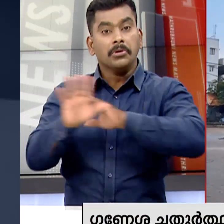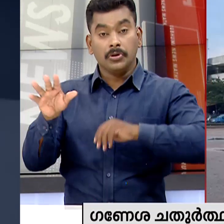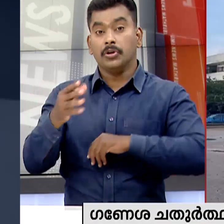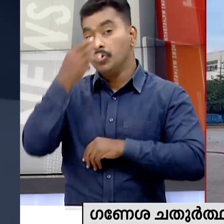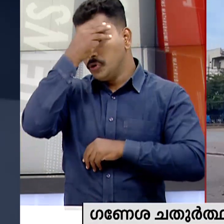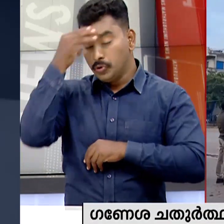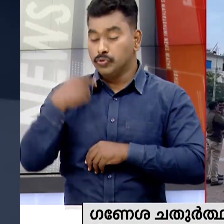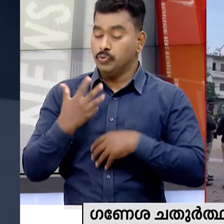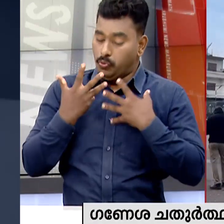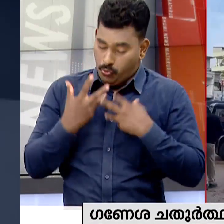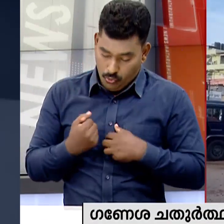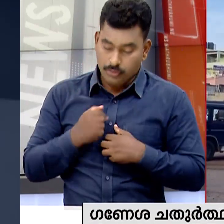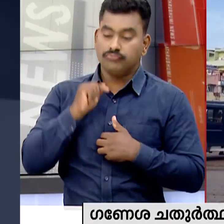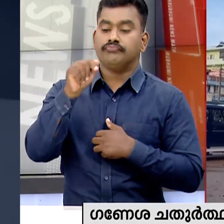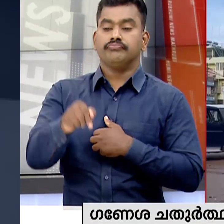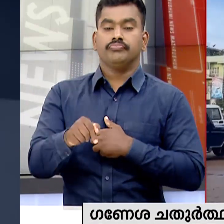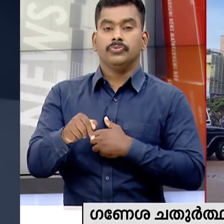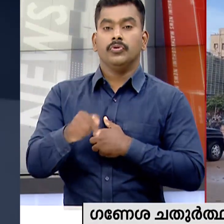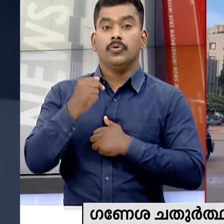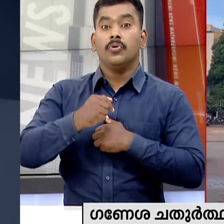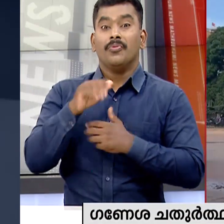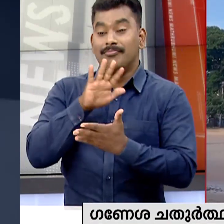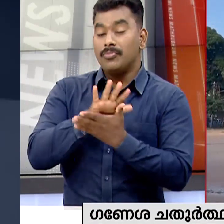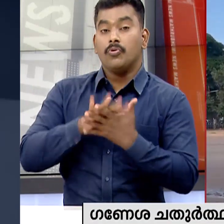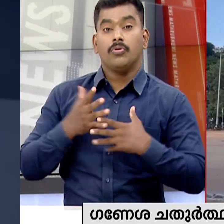അതിനിടെ തർക്കം നിലനിൽക്കുന്ന ഹുബ്ബള്ളിയിലെ ഈദ്ഗാഹ്